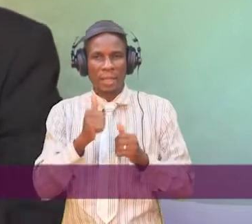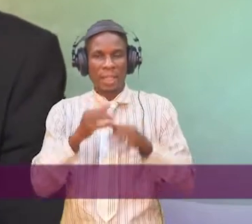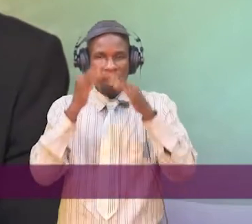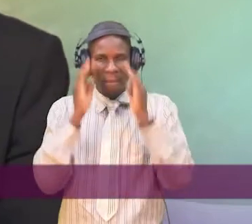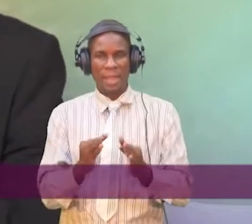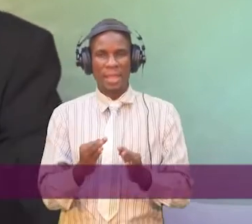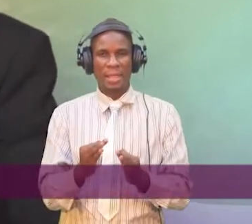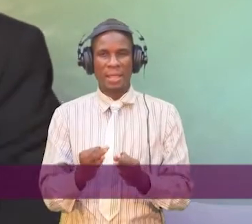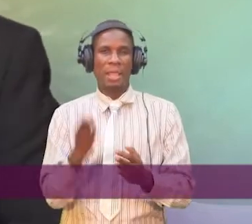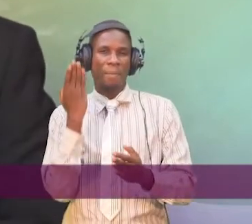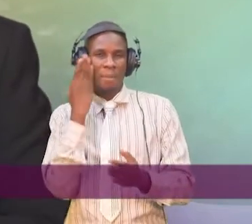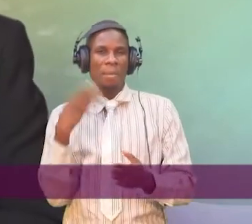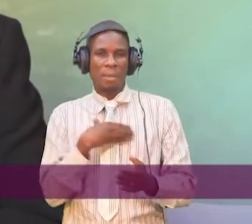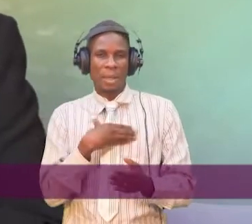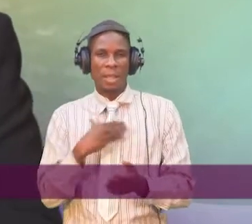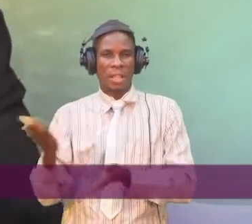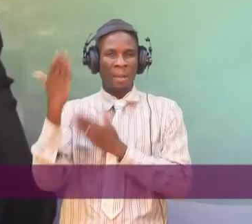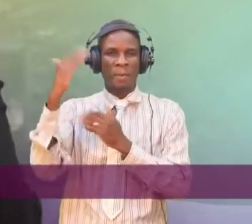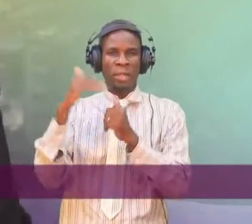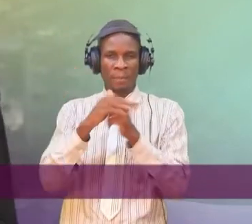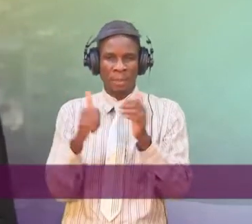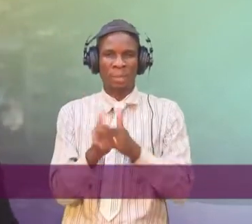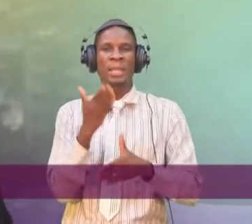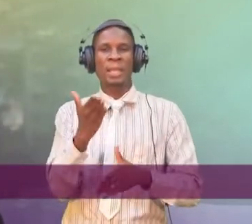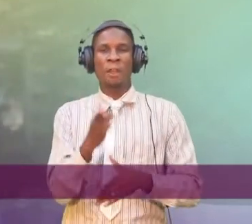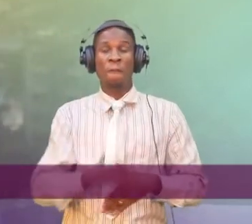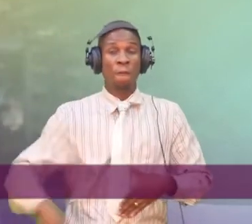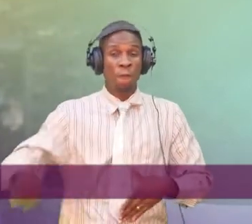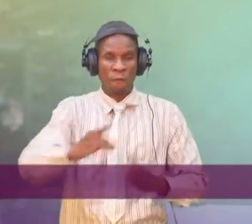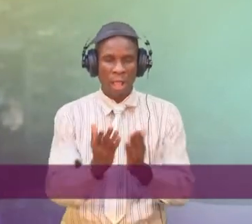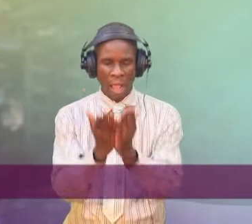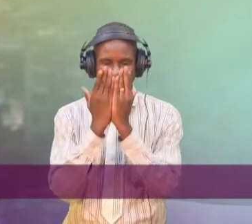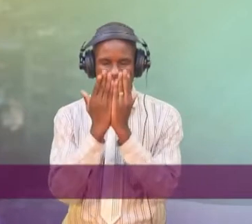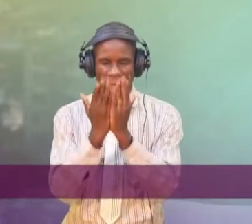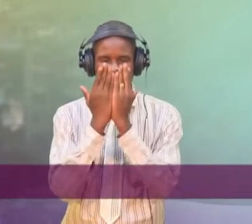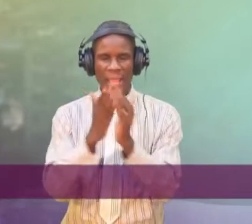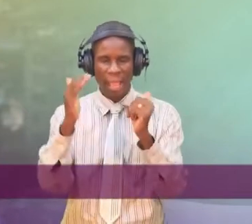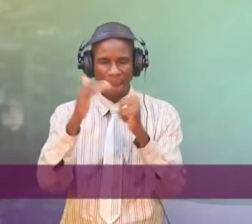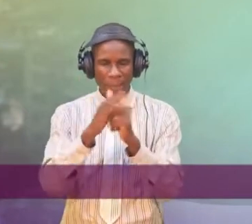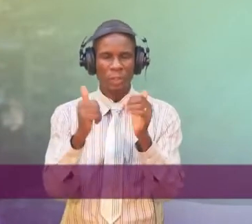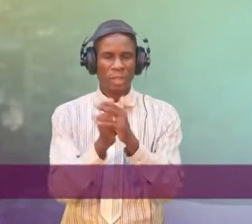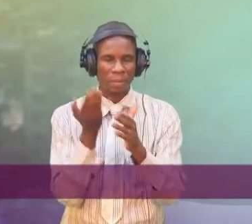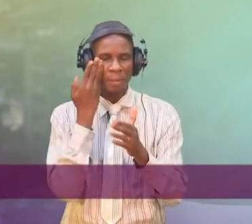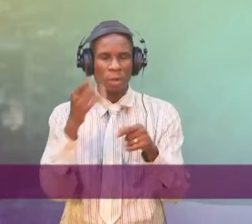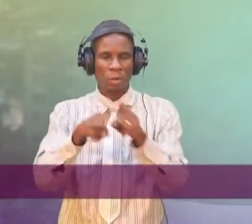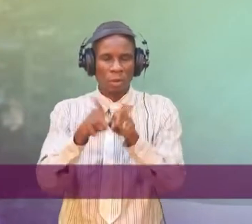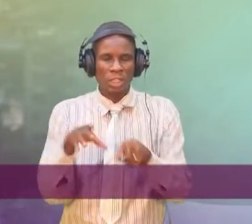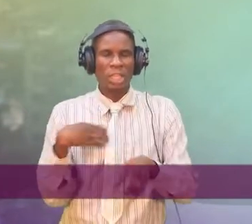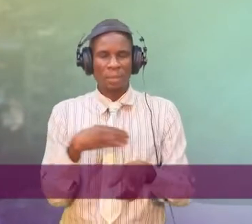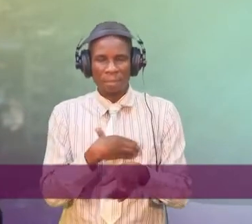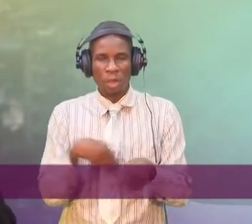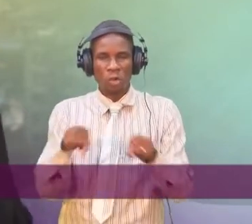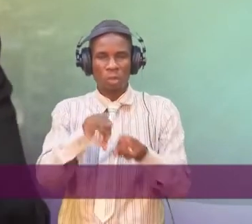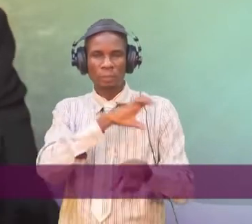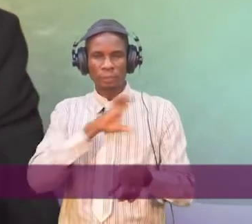bazangi koswana te kasi oyo bazwaka tango ya kolimbisana boye kola penza kolimbisana lokola Kristo alimbisa